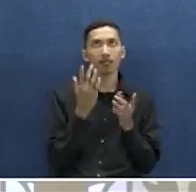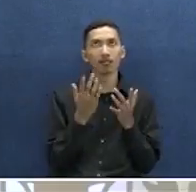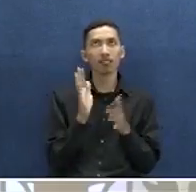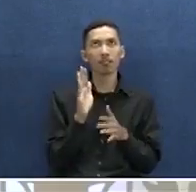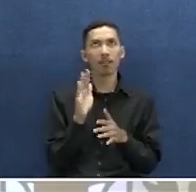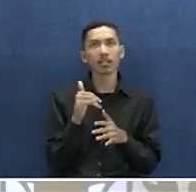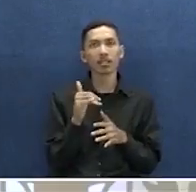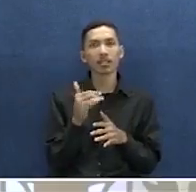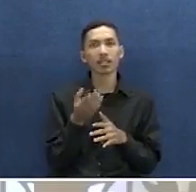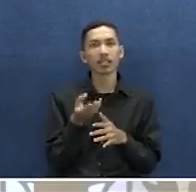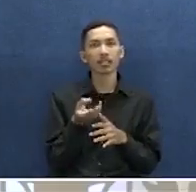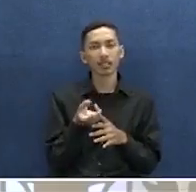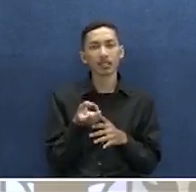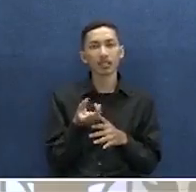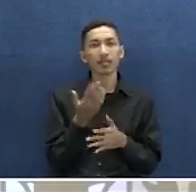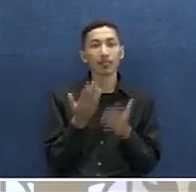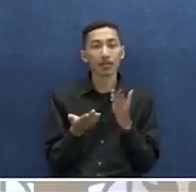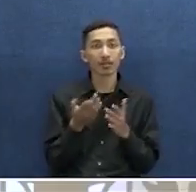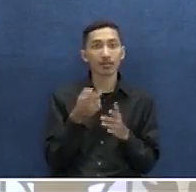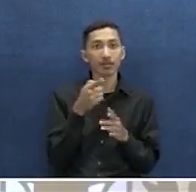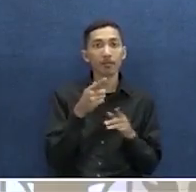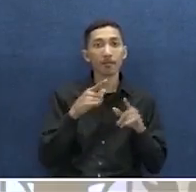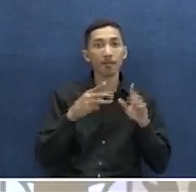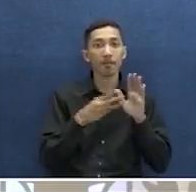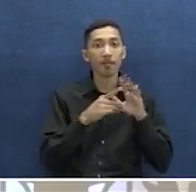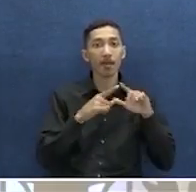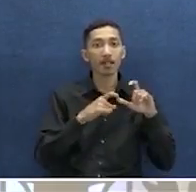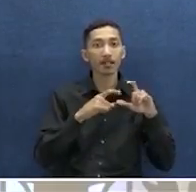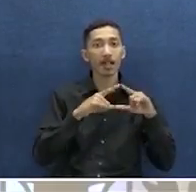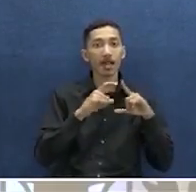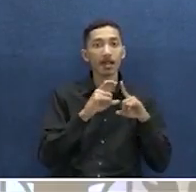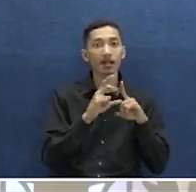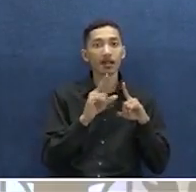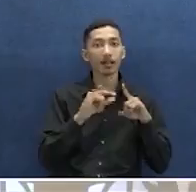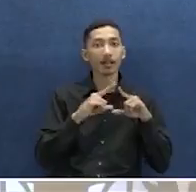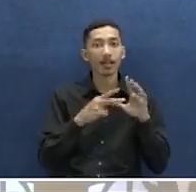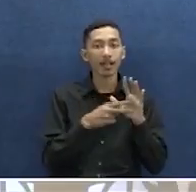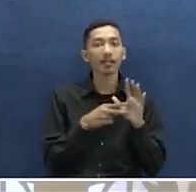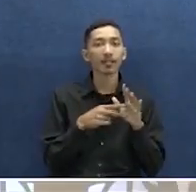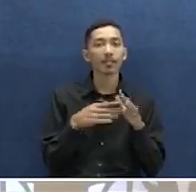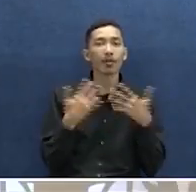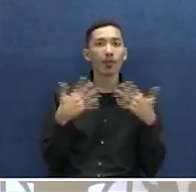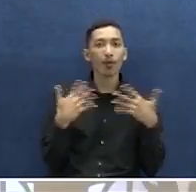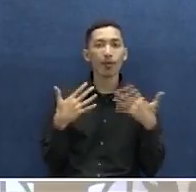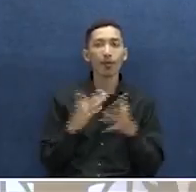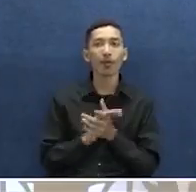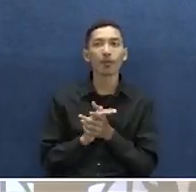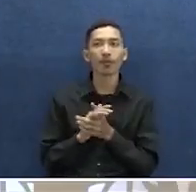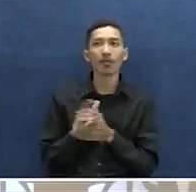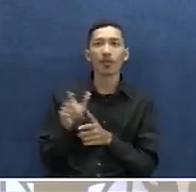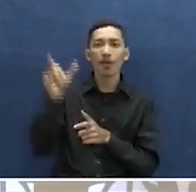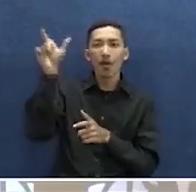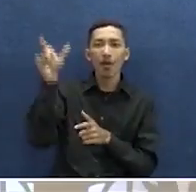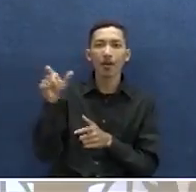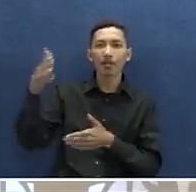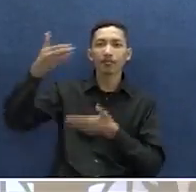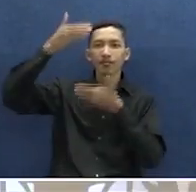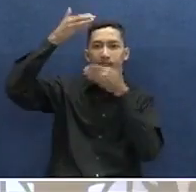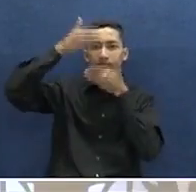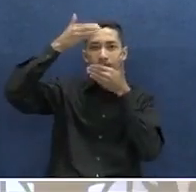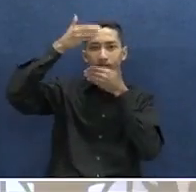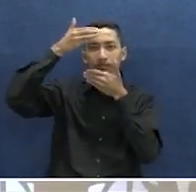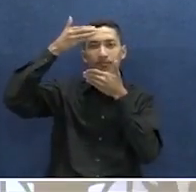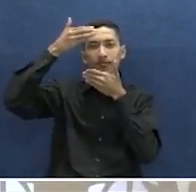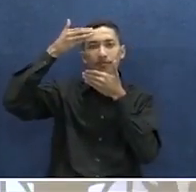mungkin Masa dia lebih dahulu mulanya aku agak sedikit macet karena kan buat orang yang pakai nikob agak tabu ya nongkrong